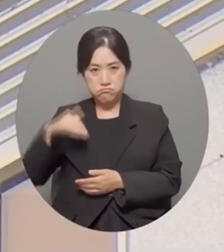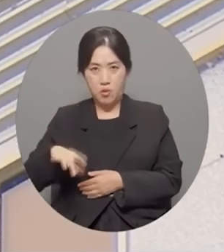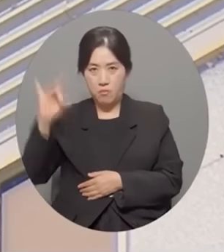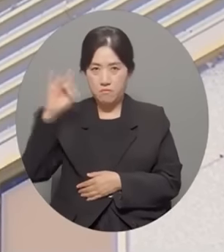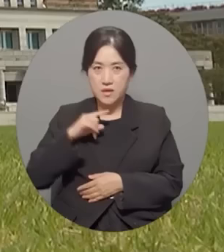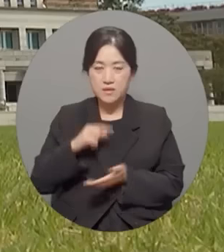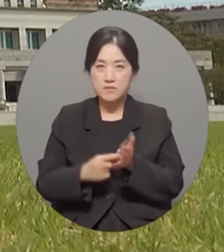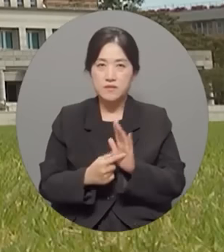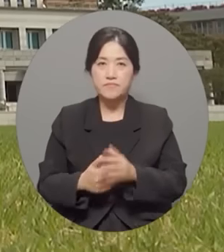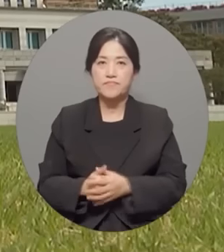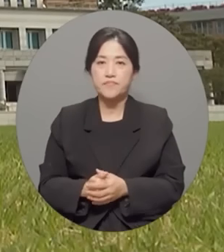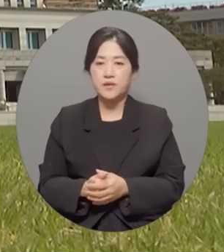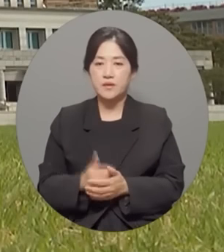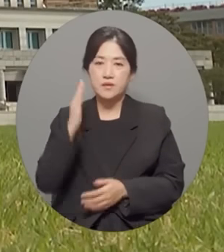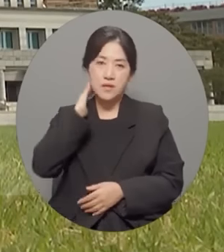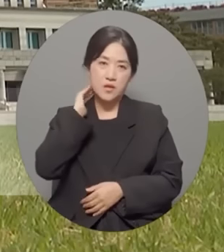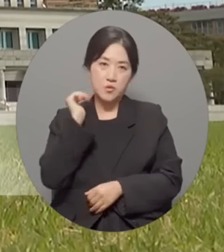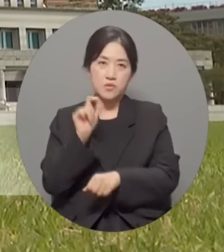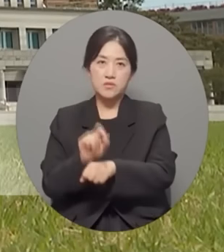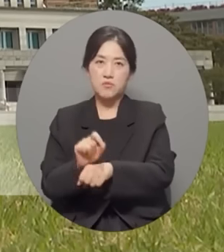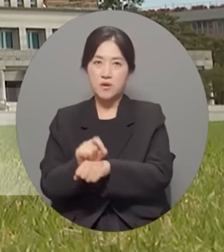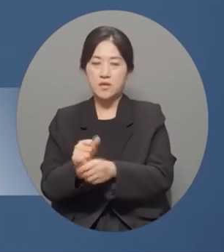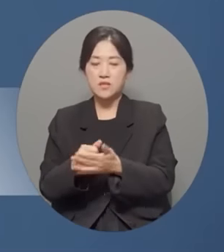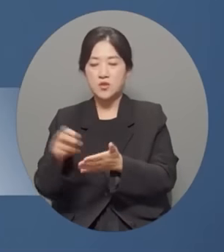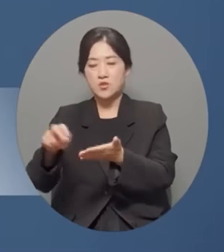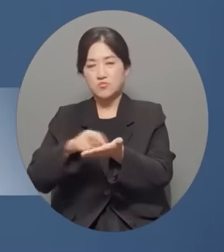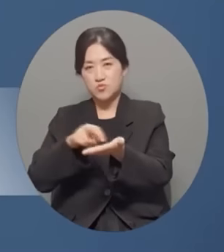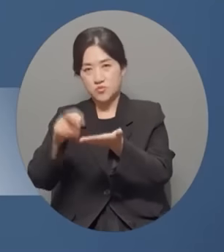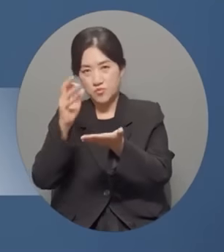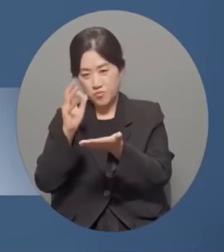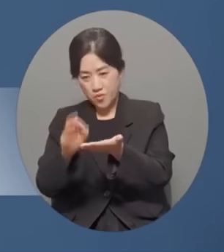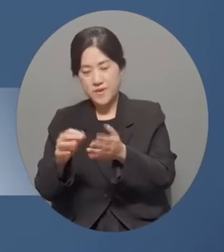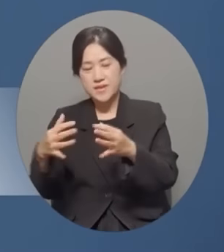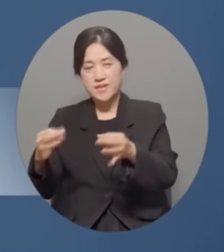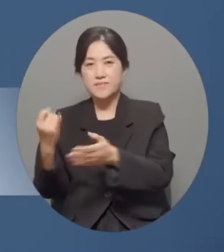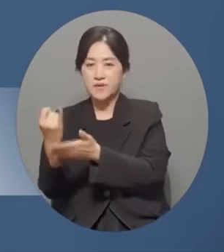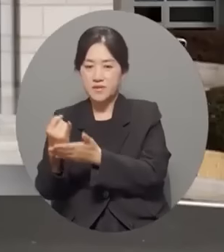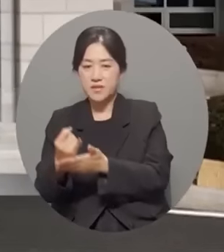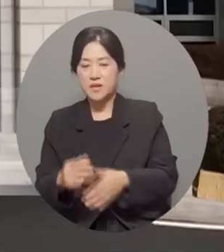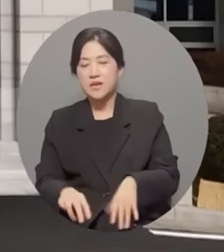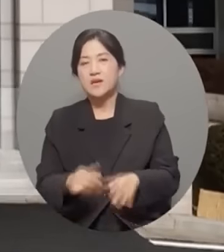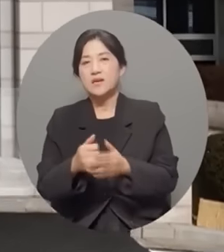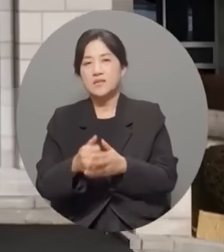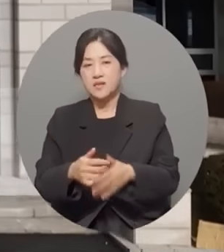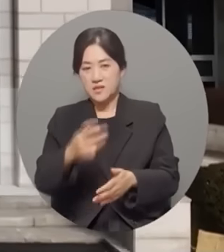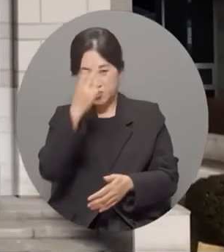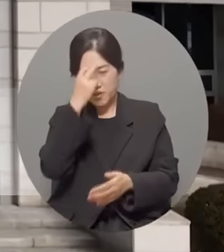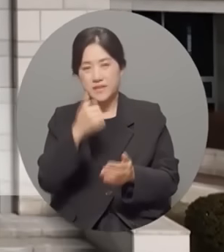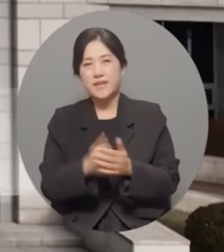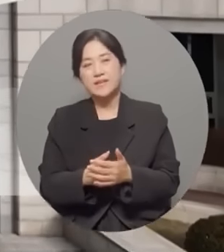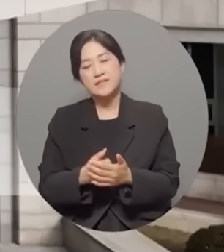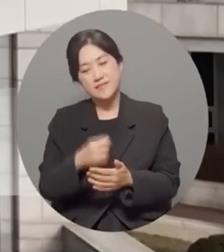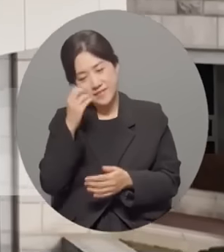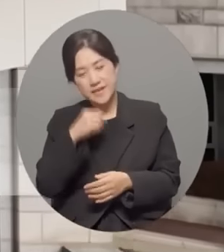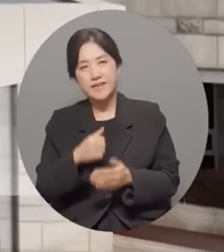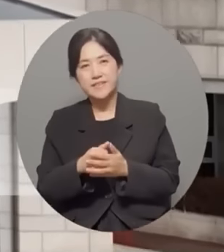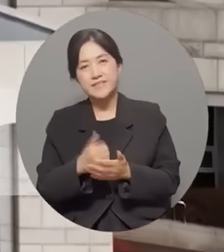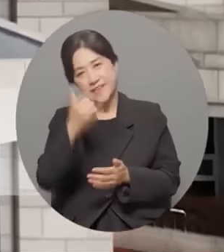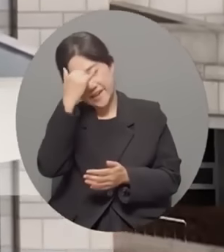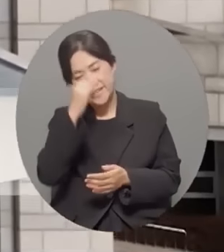반박했습니다. 대통령실 관계자도 문자 메시지를 보면 김 여사가 최 목사에게 인사치레차 대꾸하는